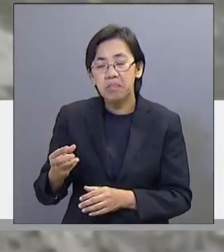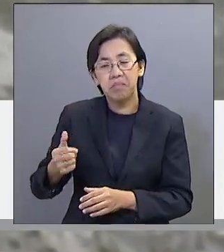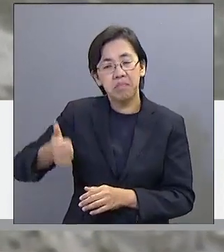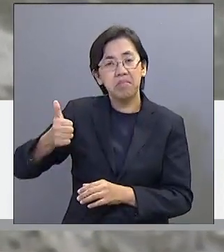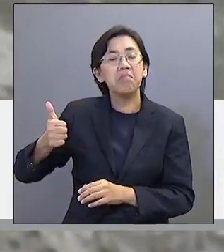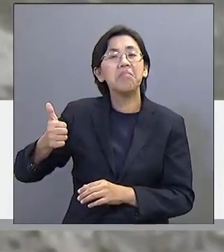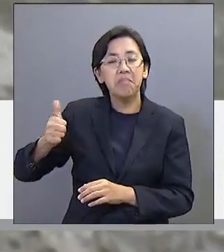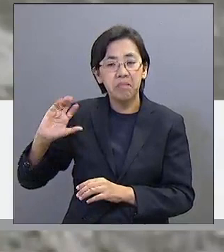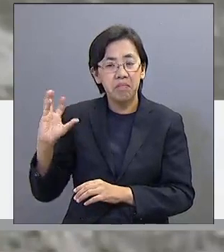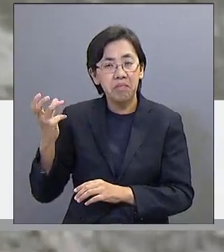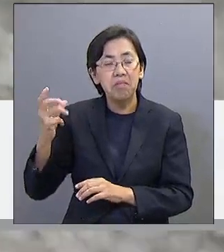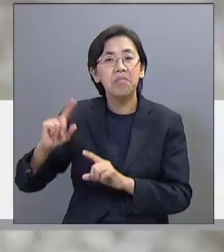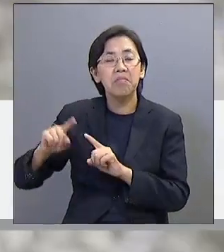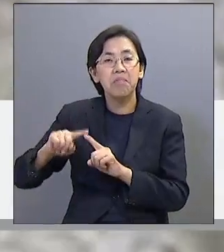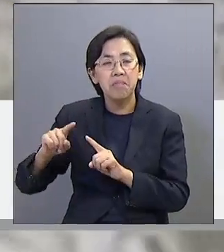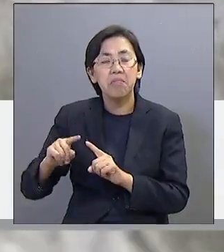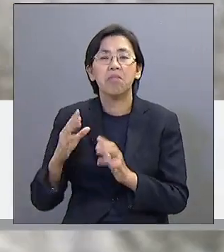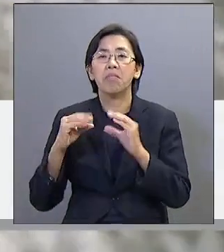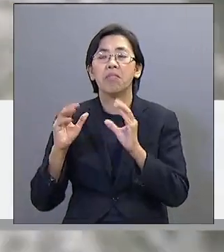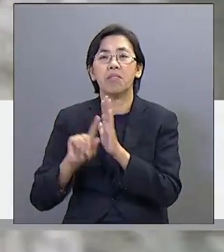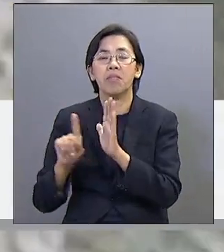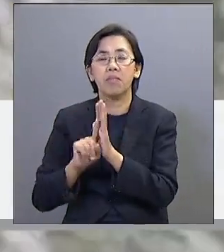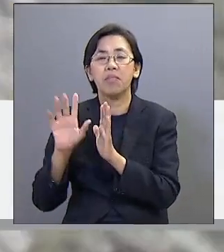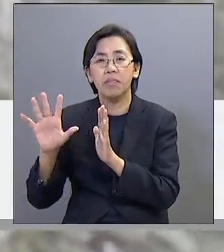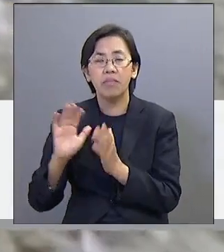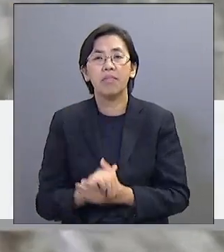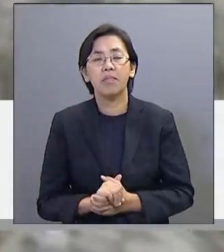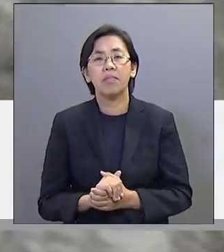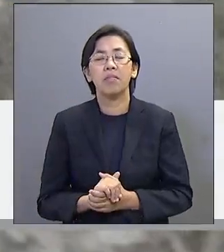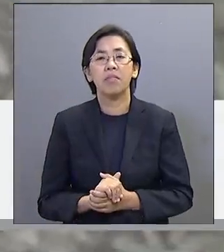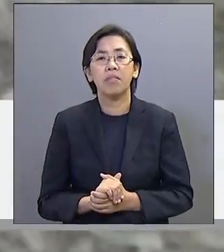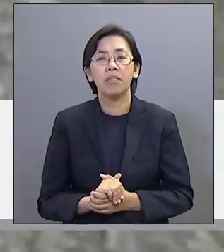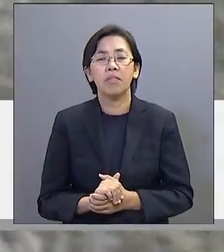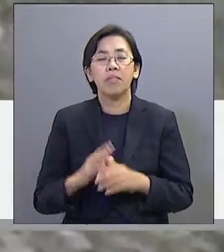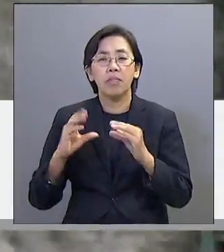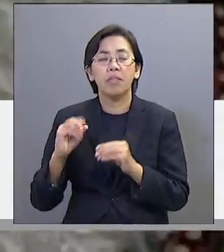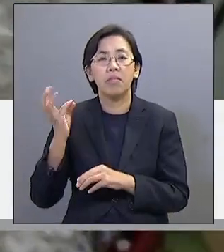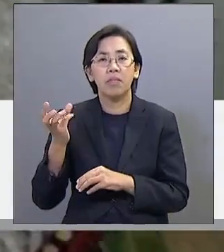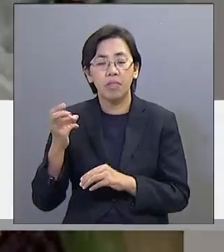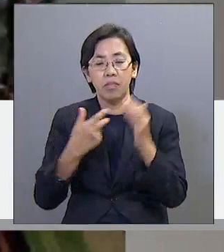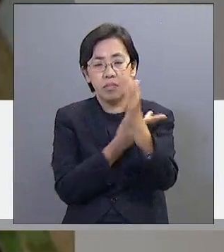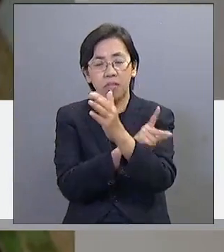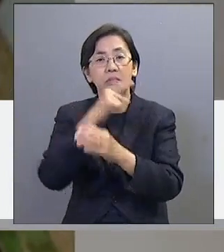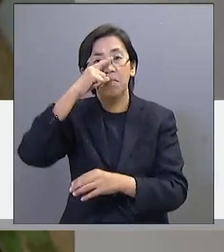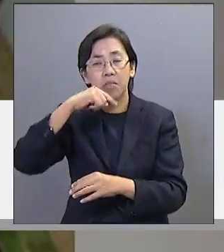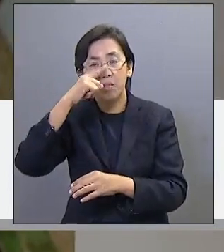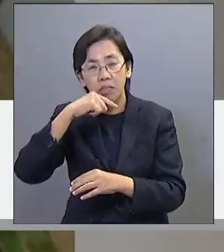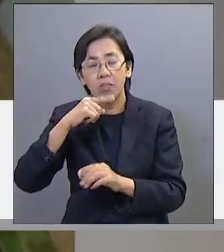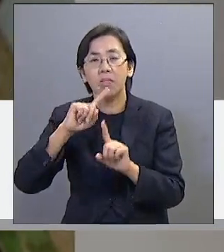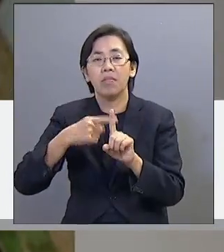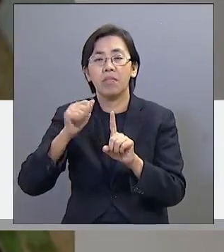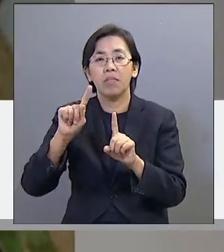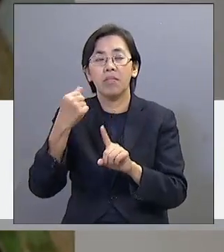ครั้งที่ 5จากการประชุมThe R Trader World R Conferenceที่จังหวัดภูเก็ตของไทยเมื่อ 17